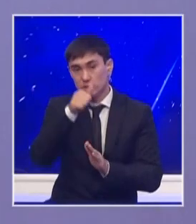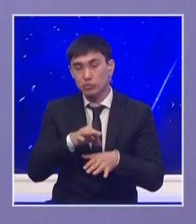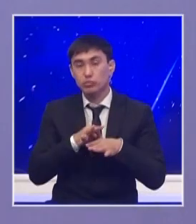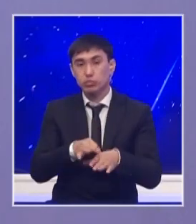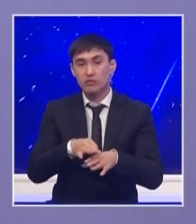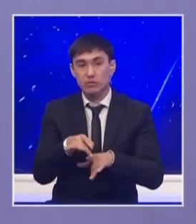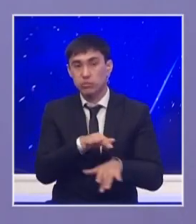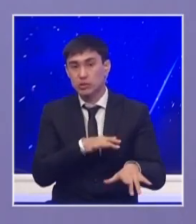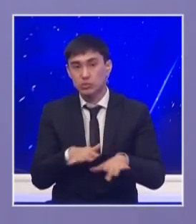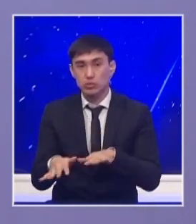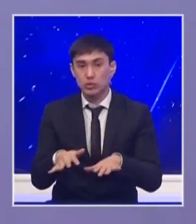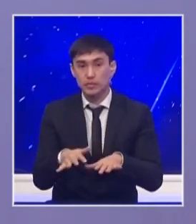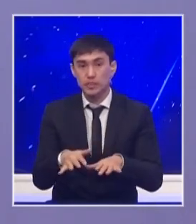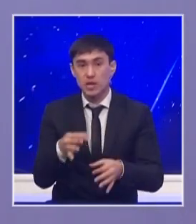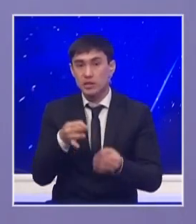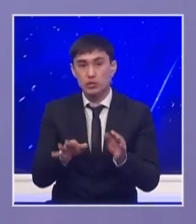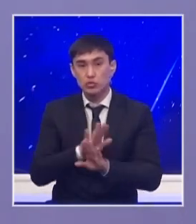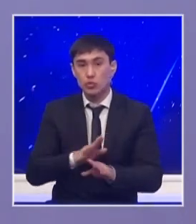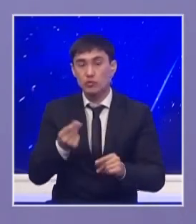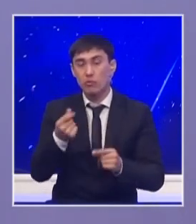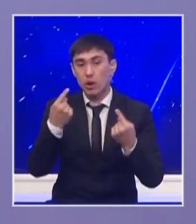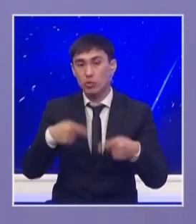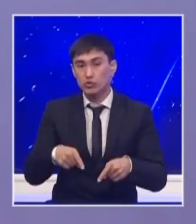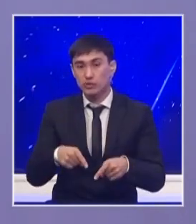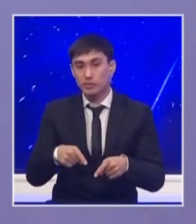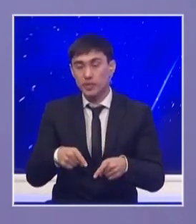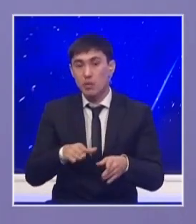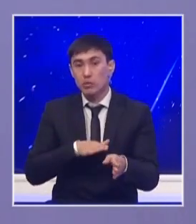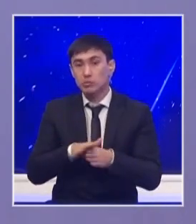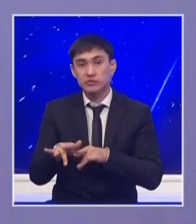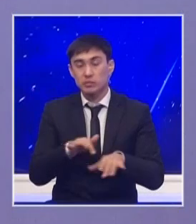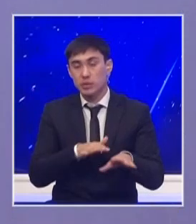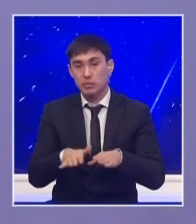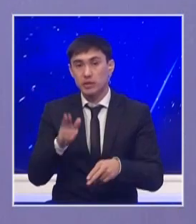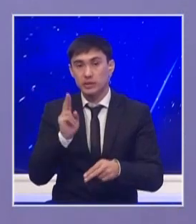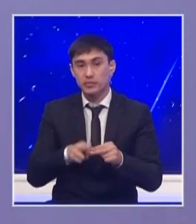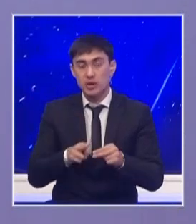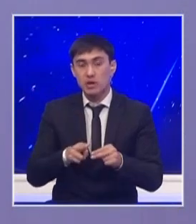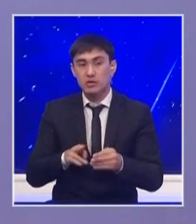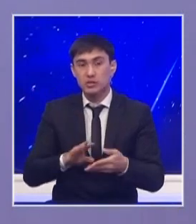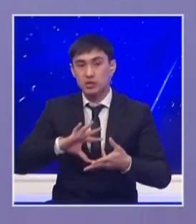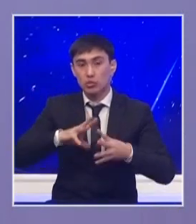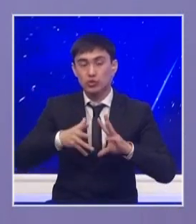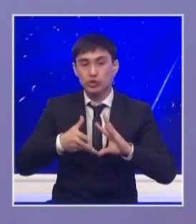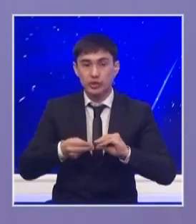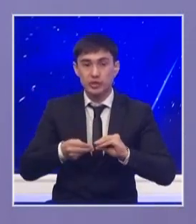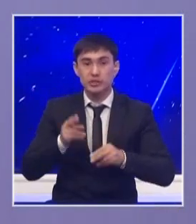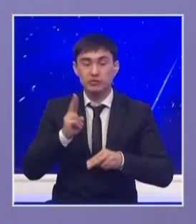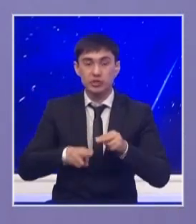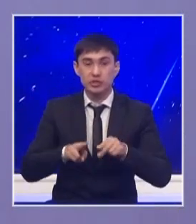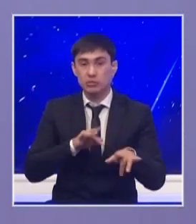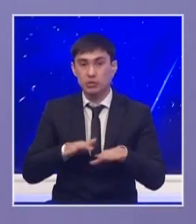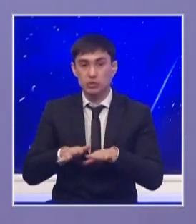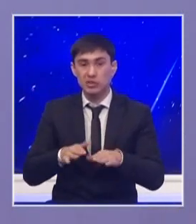проводить процедуру вне судебного банкротства по исполнению всех мероприятий выносится заключение о завершении